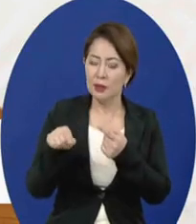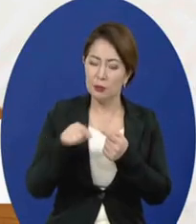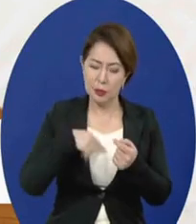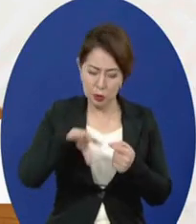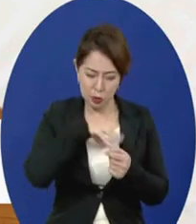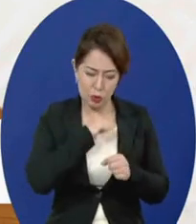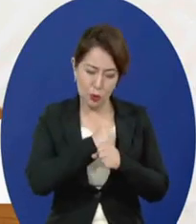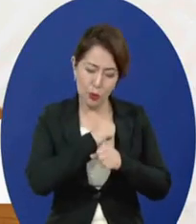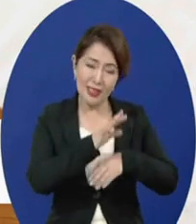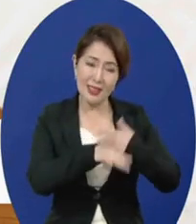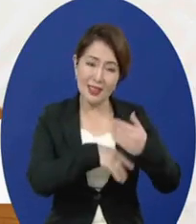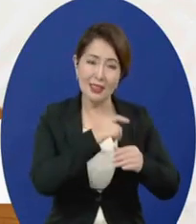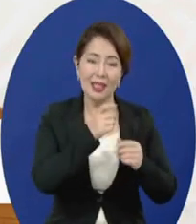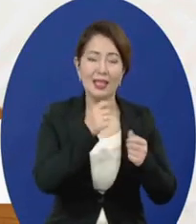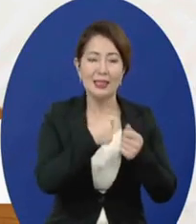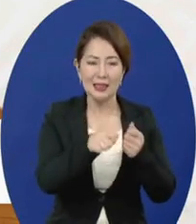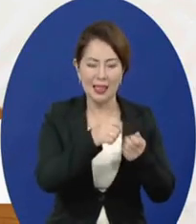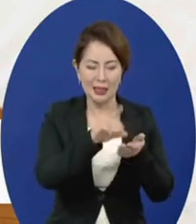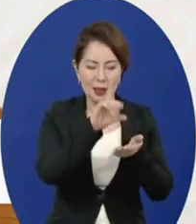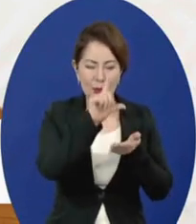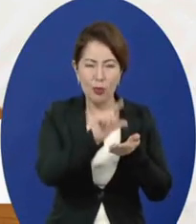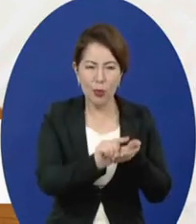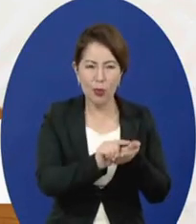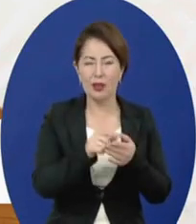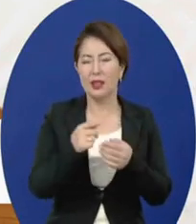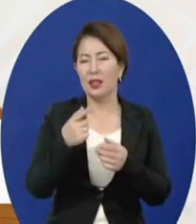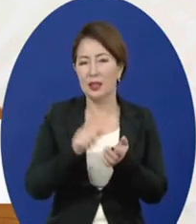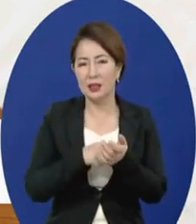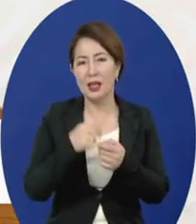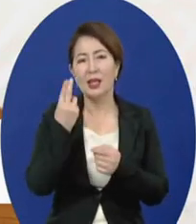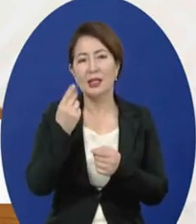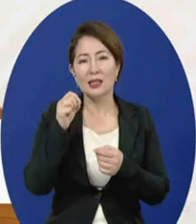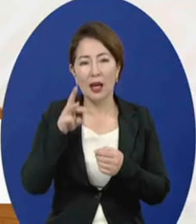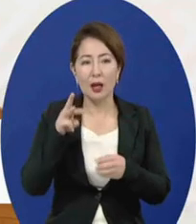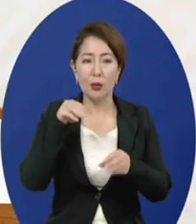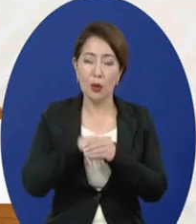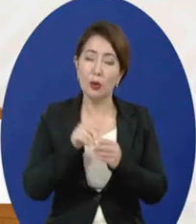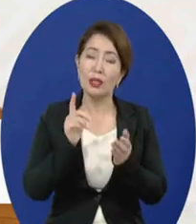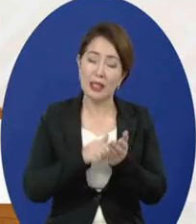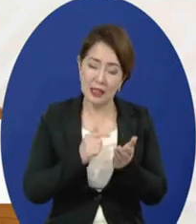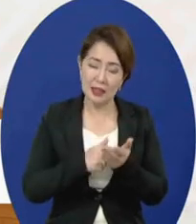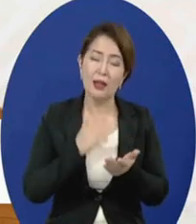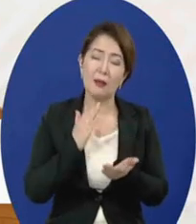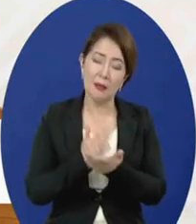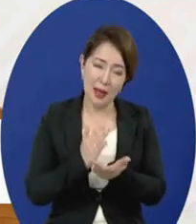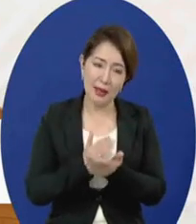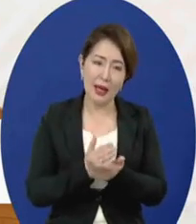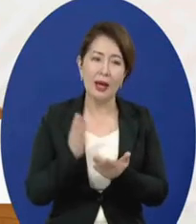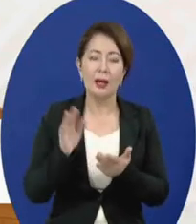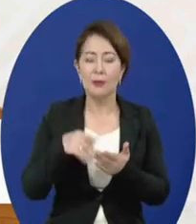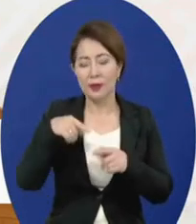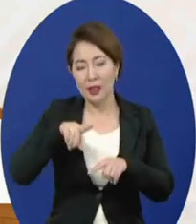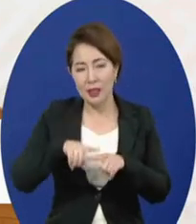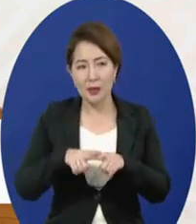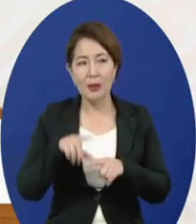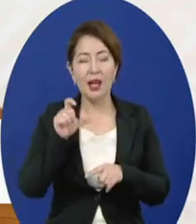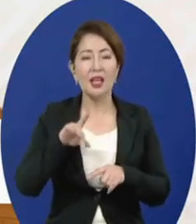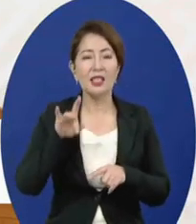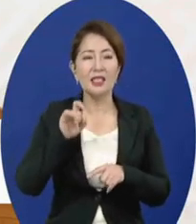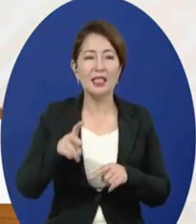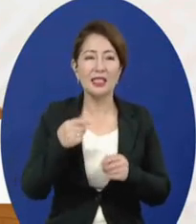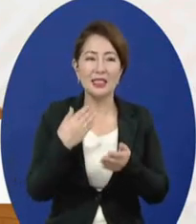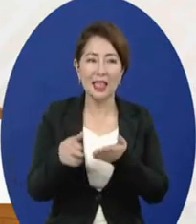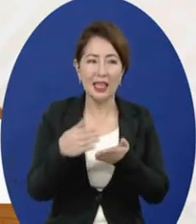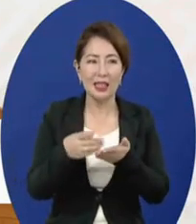өөрснөө үйл ажиллагааныхаа зардлыг бууруулах хүсэл байна. Улам их цахимжуулах юм хэрэгцээ шаардлага бол байна. За нөгөө талаараа дэрэс нэмээд эрсдлийн